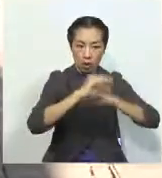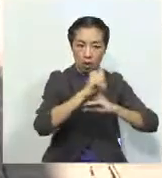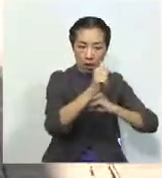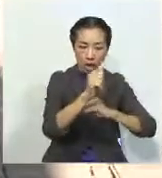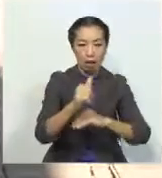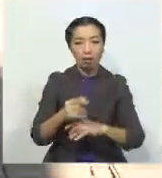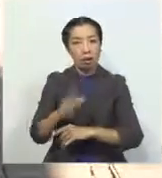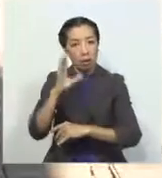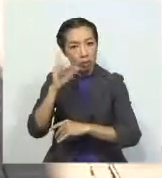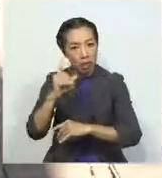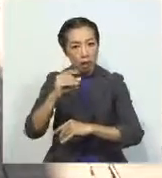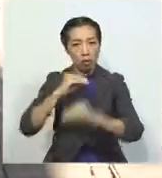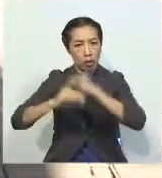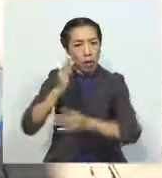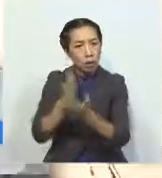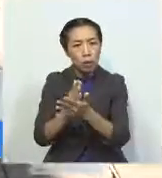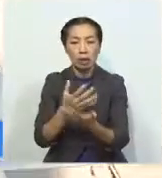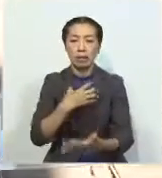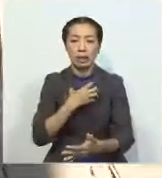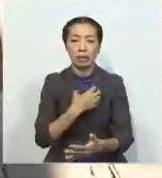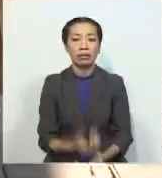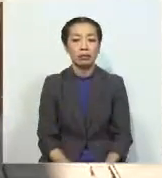างได้วันนี้ควรหยุดอะไรอย่างเงี้ยค่ะ